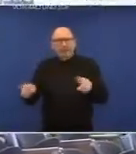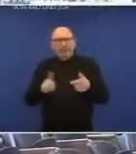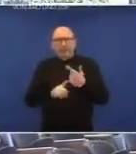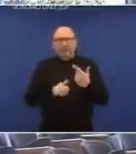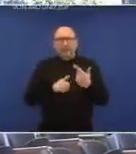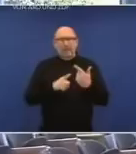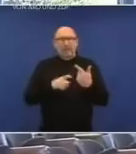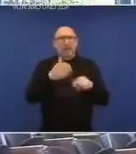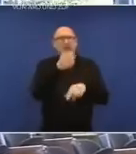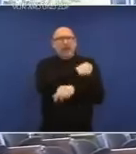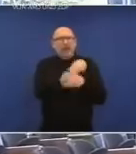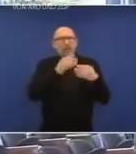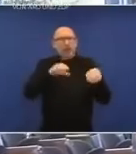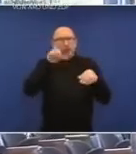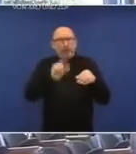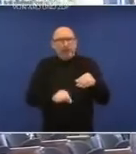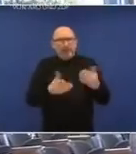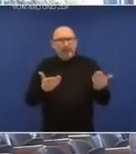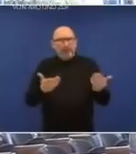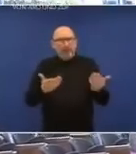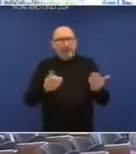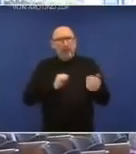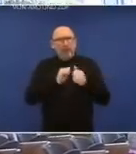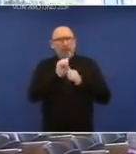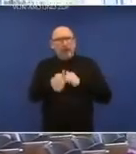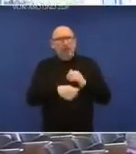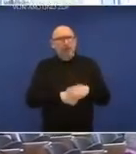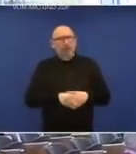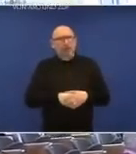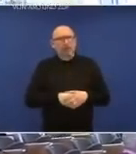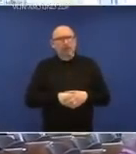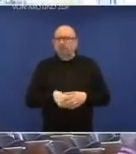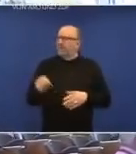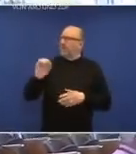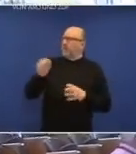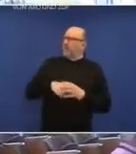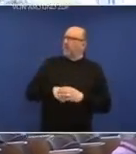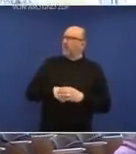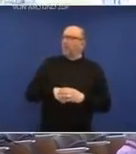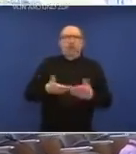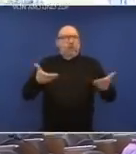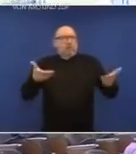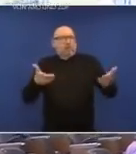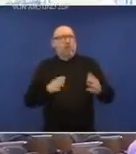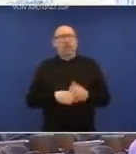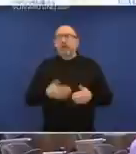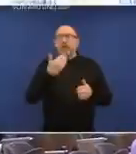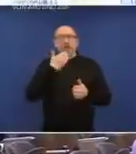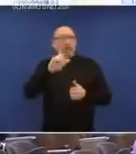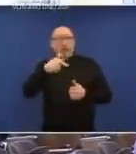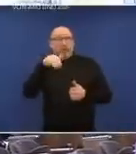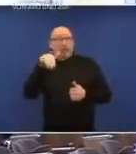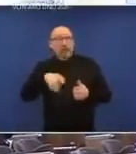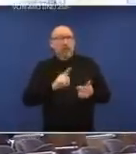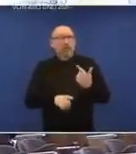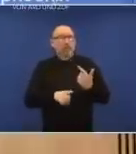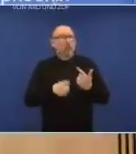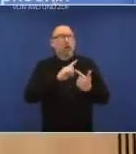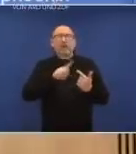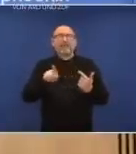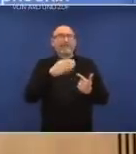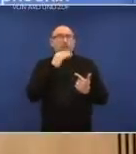zur Impfung zulassen können. Warum? Ja, weil ja offenbar weder eine Empfehlung vorliegt, noch genug Impfstoff da